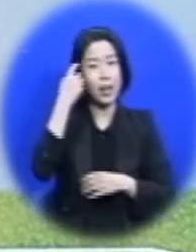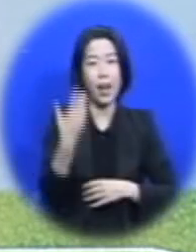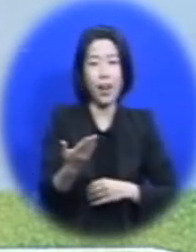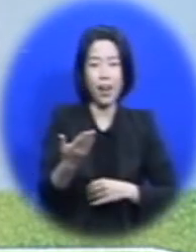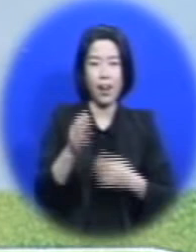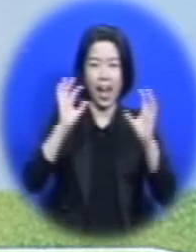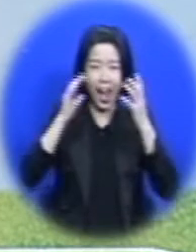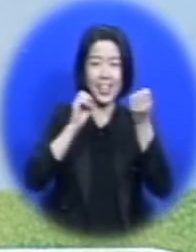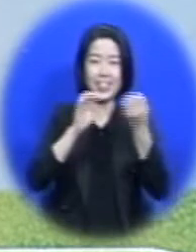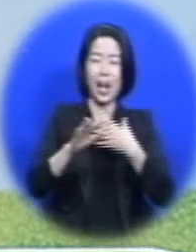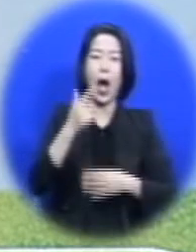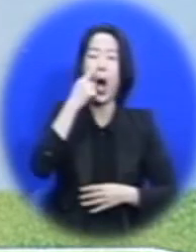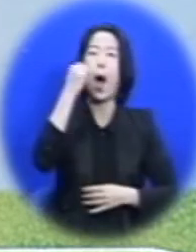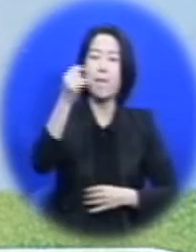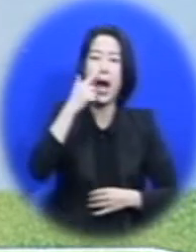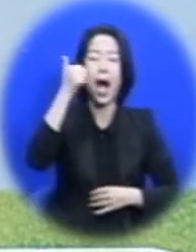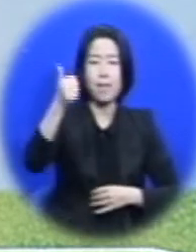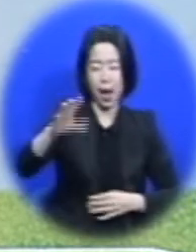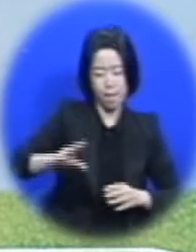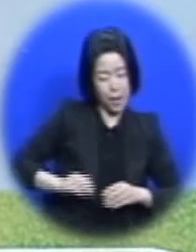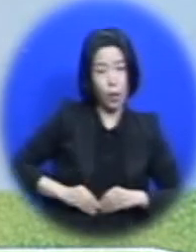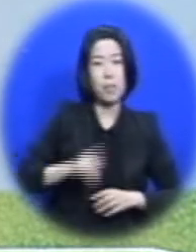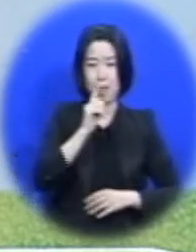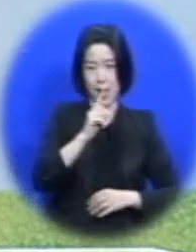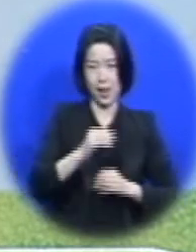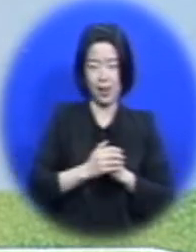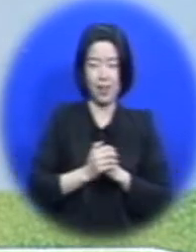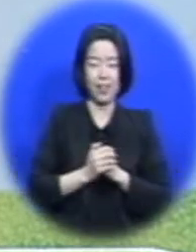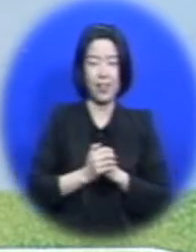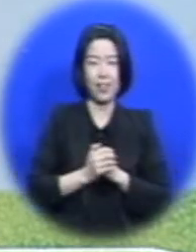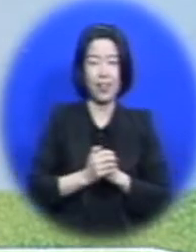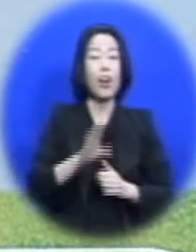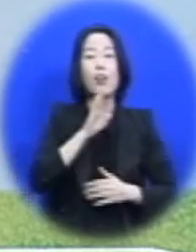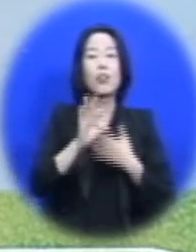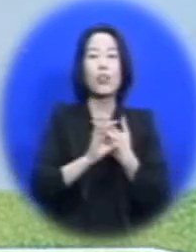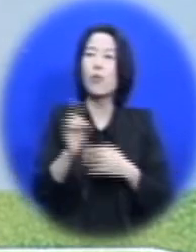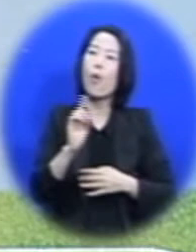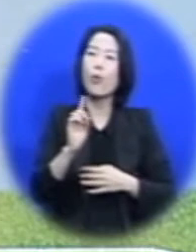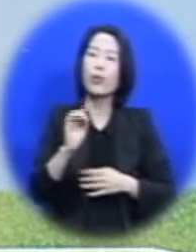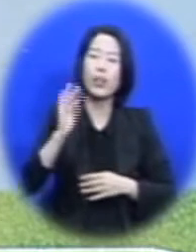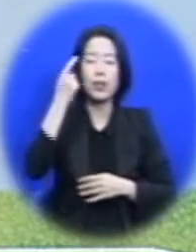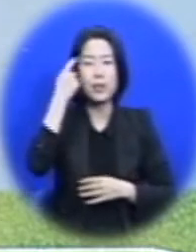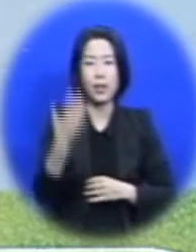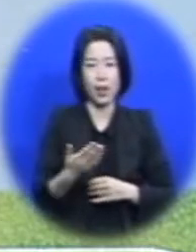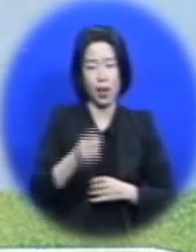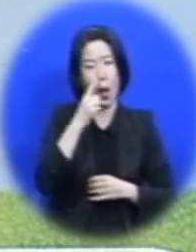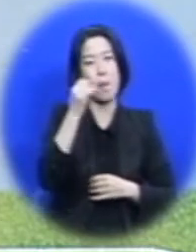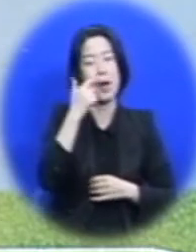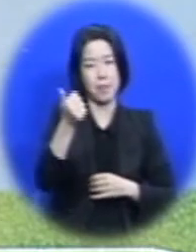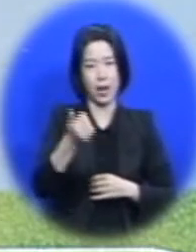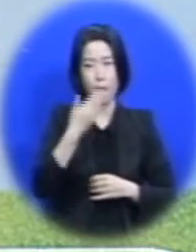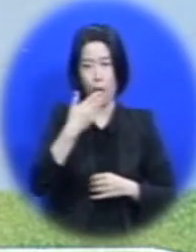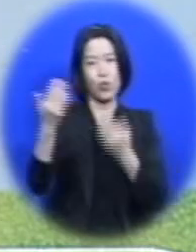아이들이 엄마 아빠 배고파 그런 되는 거예요 그럼 어떻게 되는데요 엄마 아빠가 먹을걸